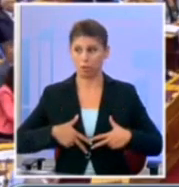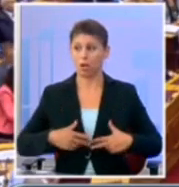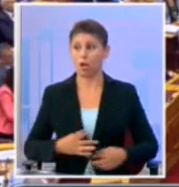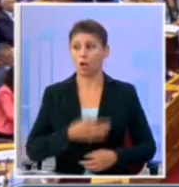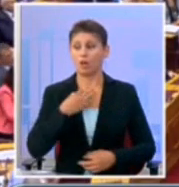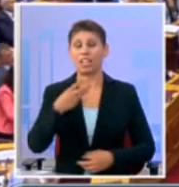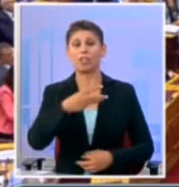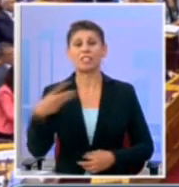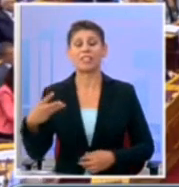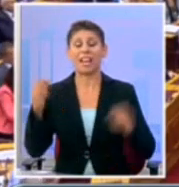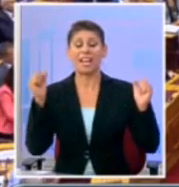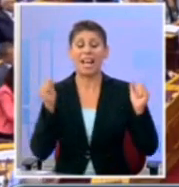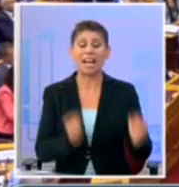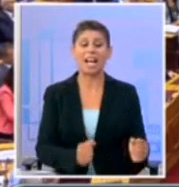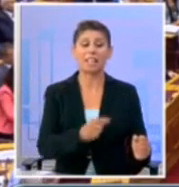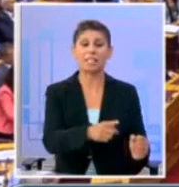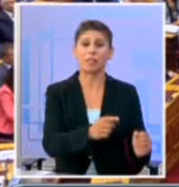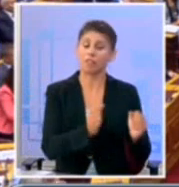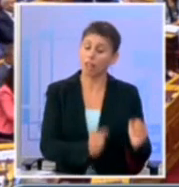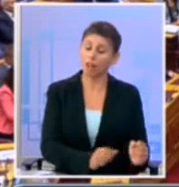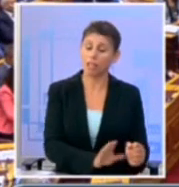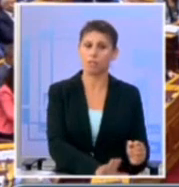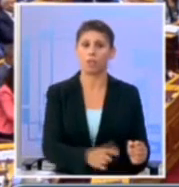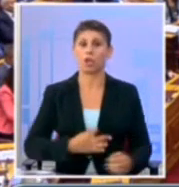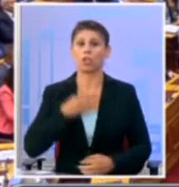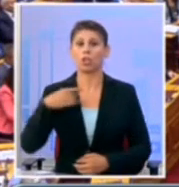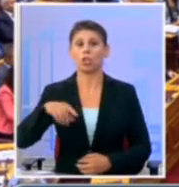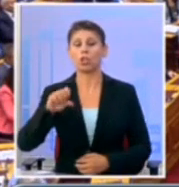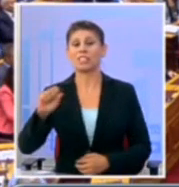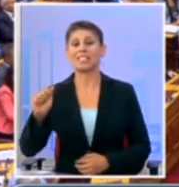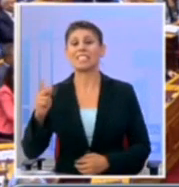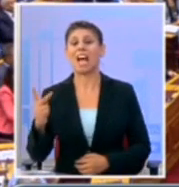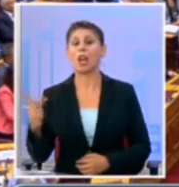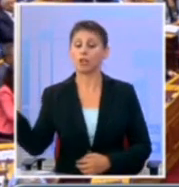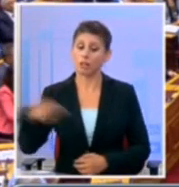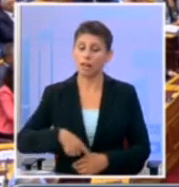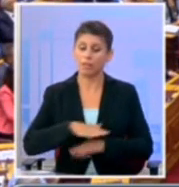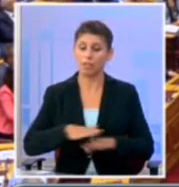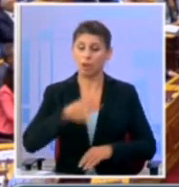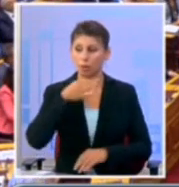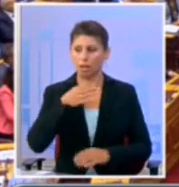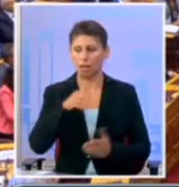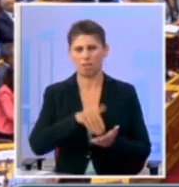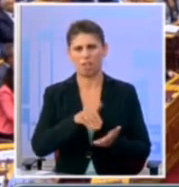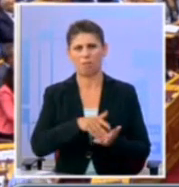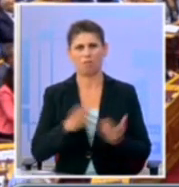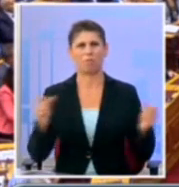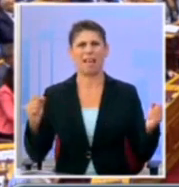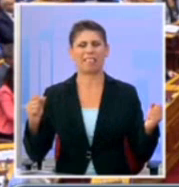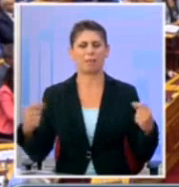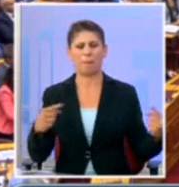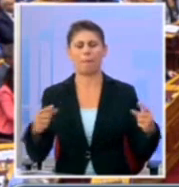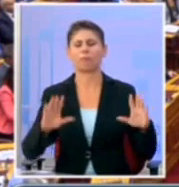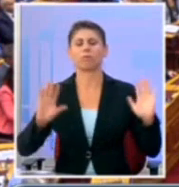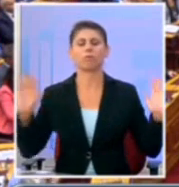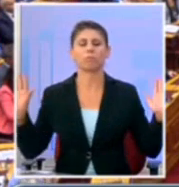Ο κύριος Ξηδάκης να καθίσει στη θέση του και ο κύριος Τσακαλώτος να έρθει να ολοκληρώσει και να αποφεύγουμε τις εντάσεις